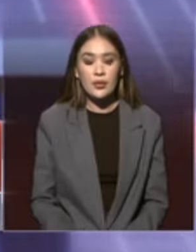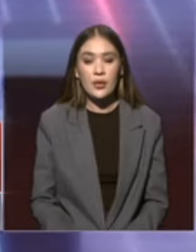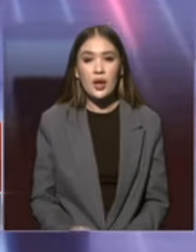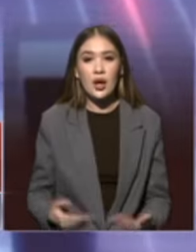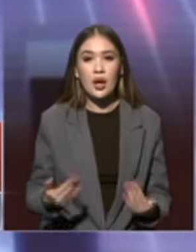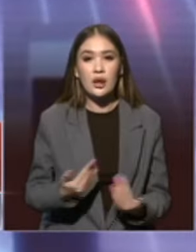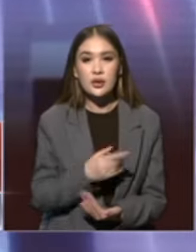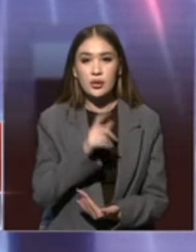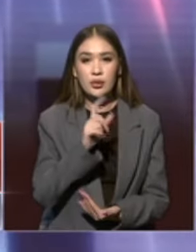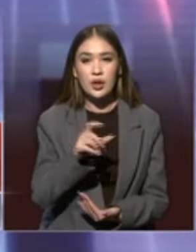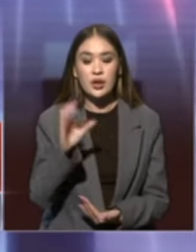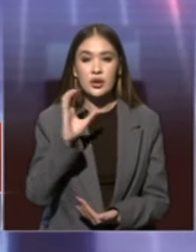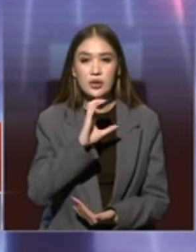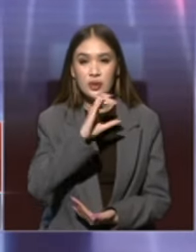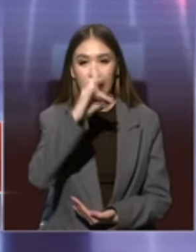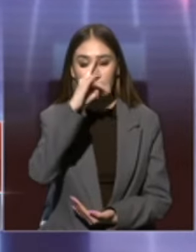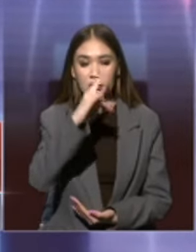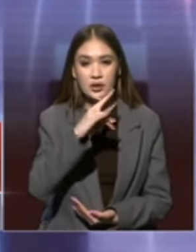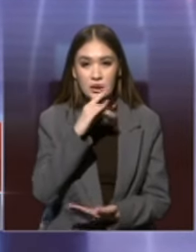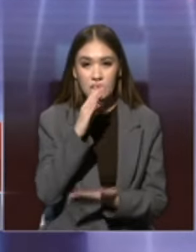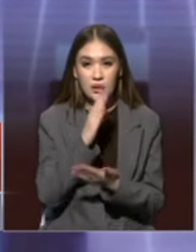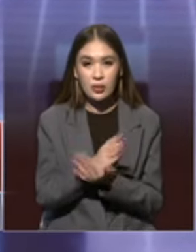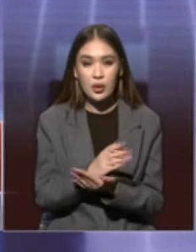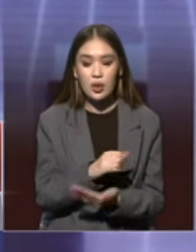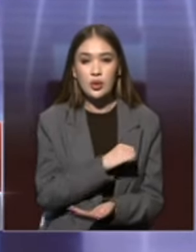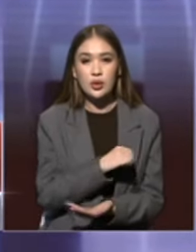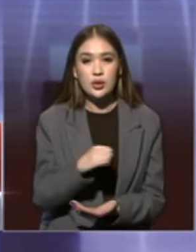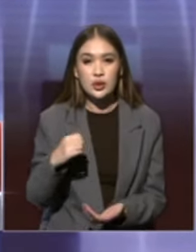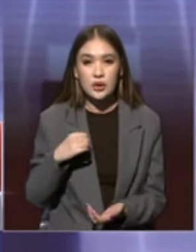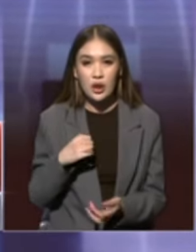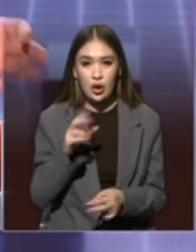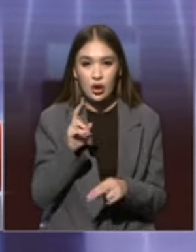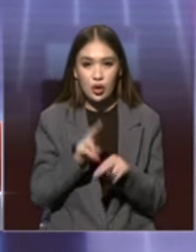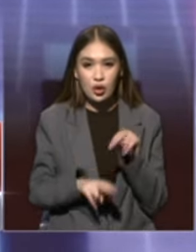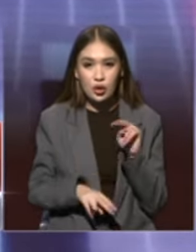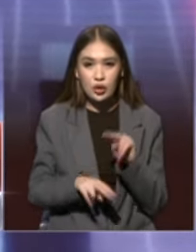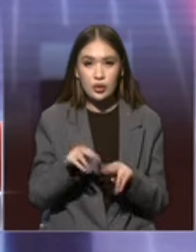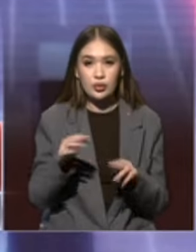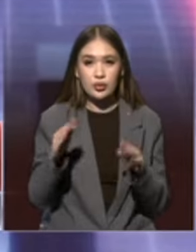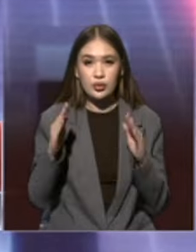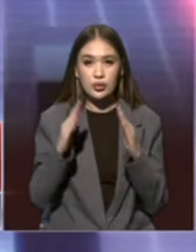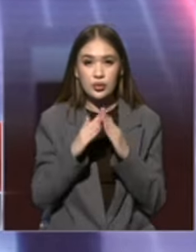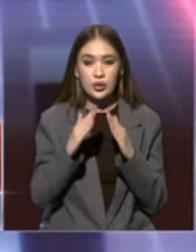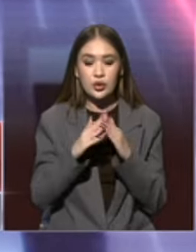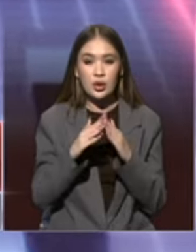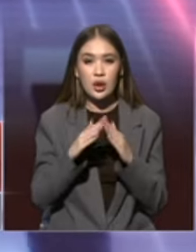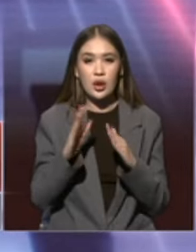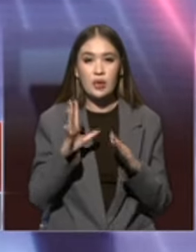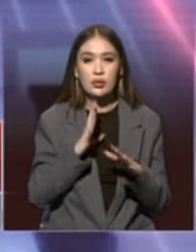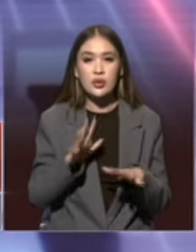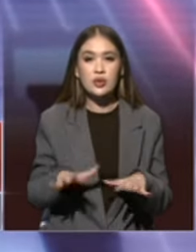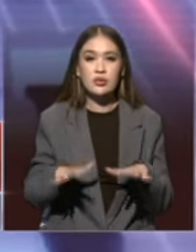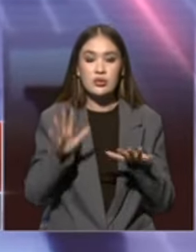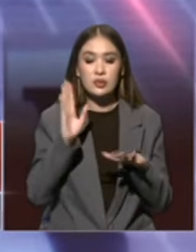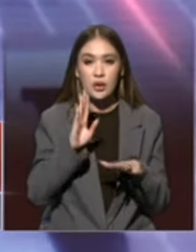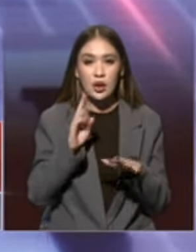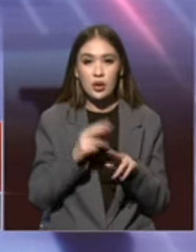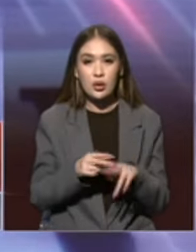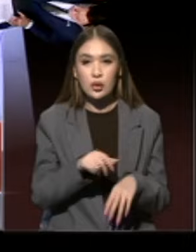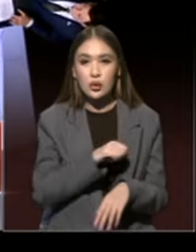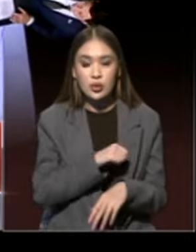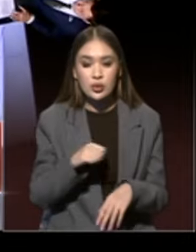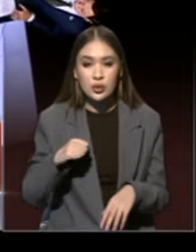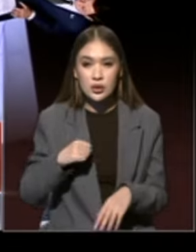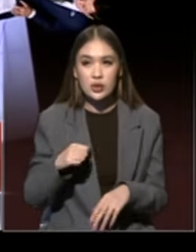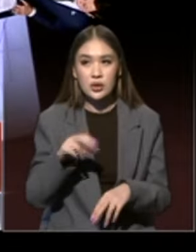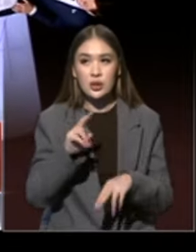азаматтарымыз, солтүстік Қазақстанда бар азаматтарымыз өздері құрылысшы болып, үй су шайып кеткен азаматтар мысалға, өздері құрылысшы болып, үйді өздері салып